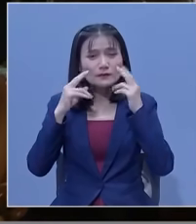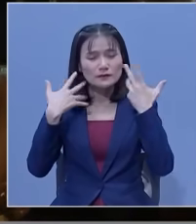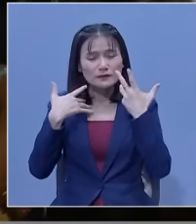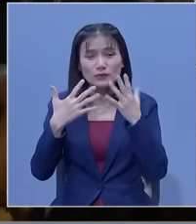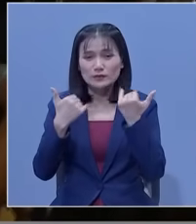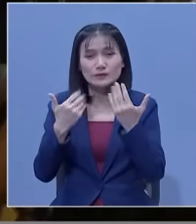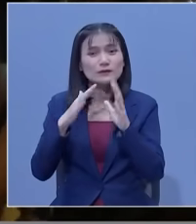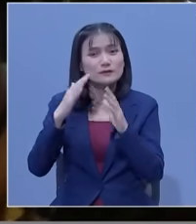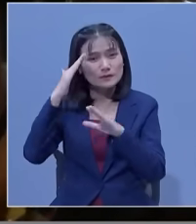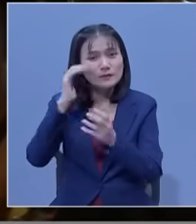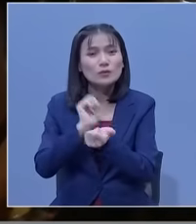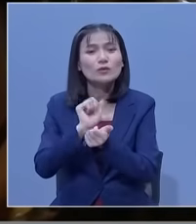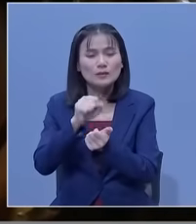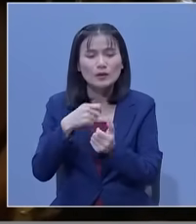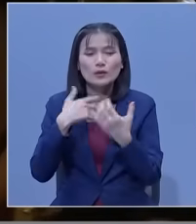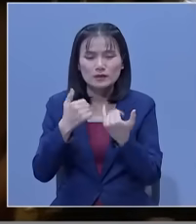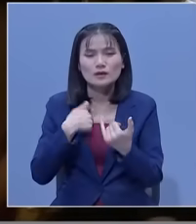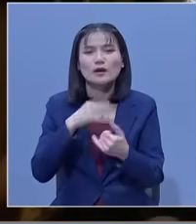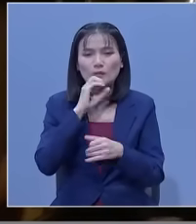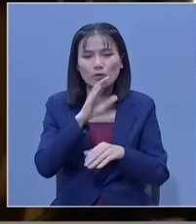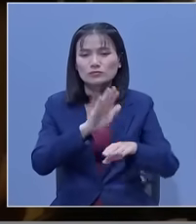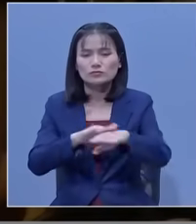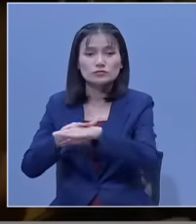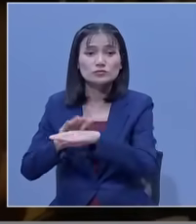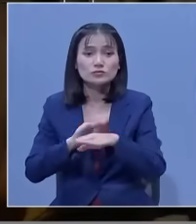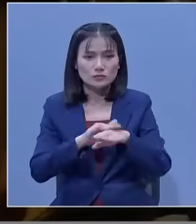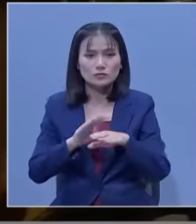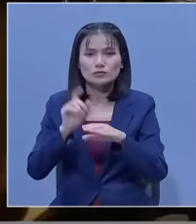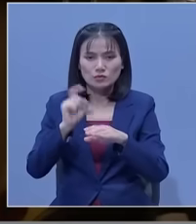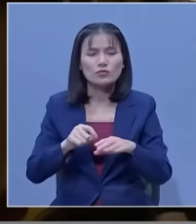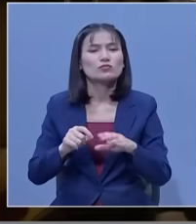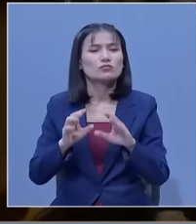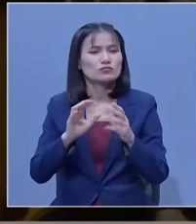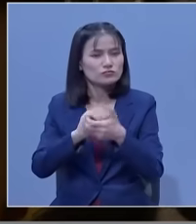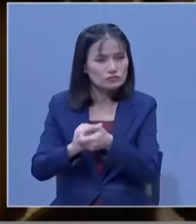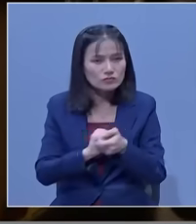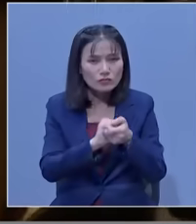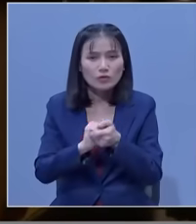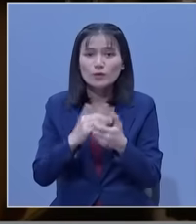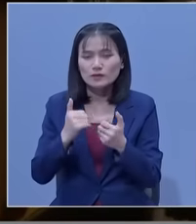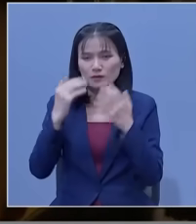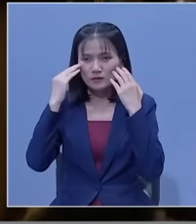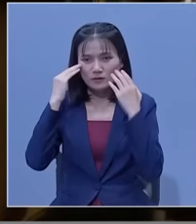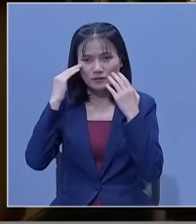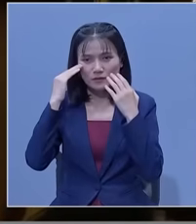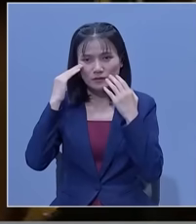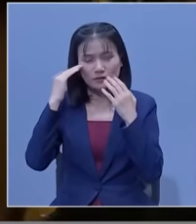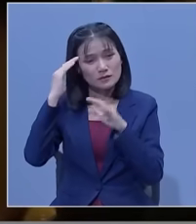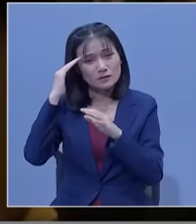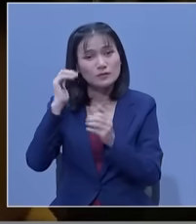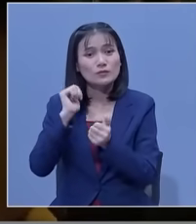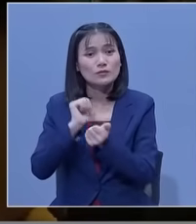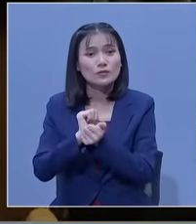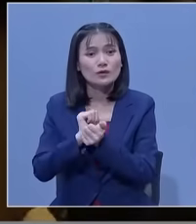ฝักแบ่งฝ่ายอีกต่อไปะวันนี้เป็นที่น่าสังเกตนะคะก็คือพล.ตำรวจเอกกิจรัตน์พันเพชรรองผปตท่านบิ๊กต่ายก็